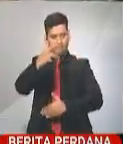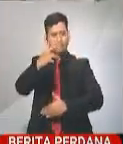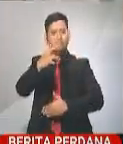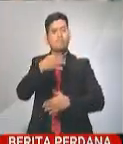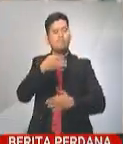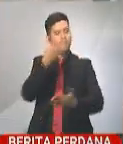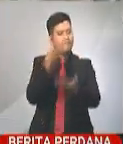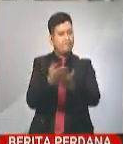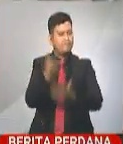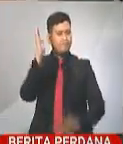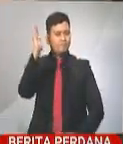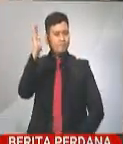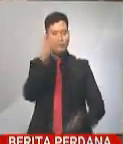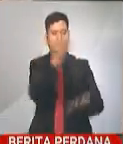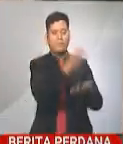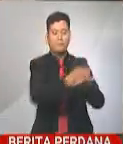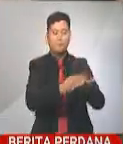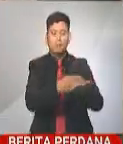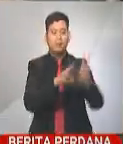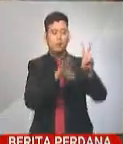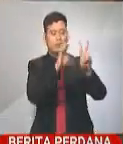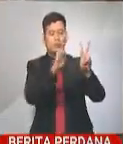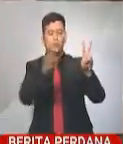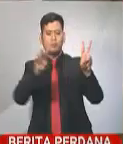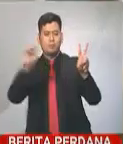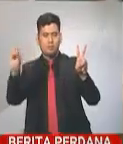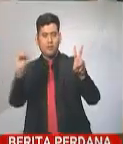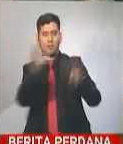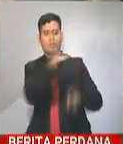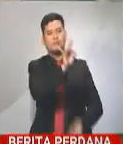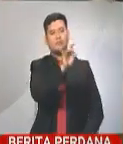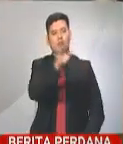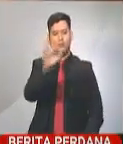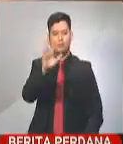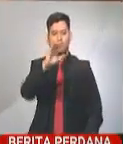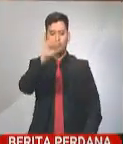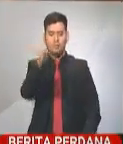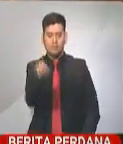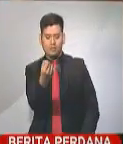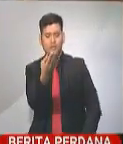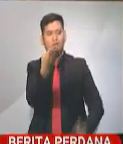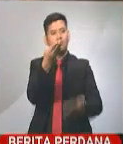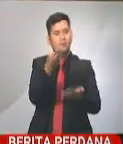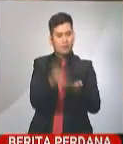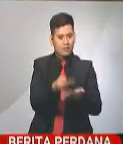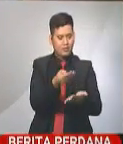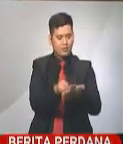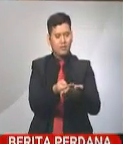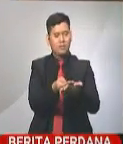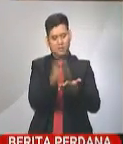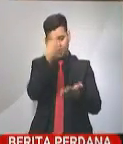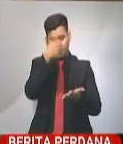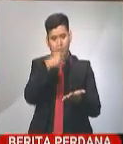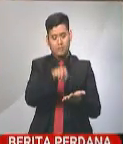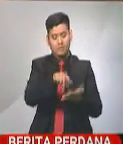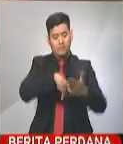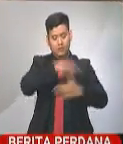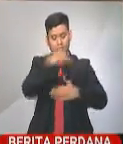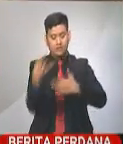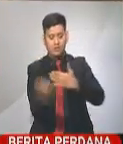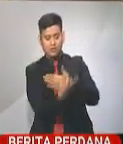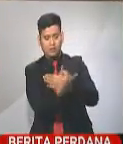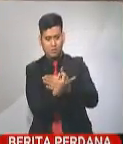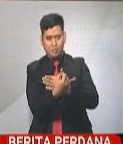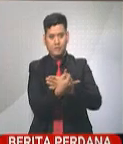Dalam pembentangan belanjawan 2020 sebelum ini, sebanyak RM85 juta diperuntukkan bagi projek-projek melancarkan